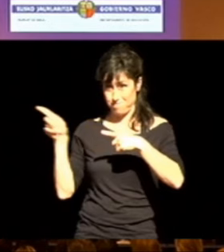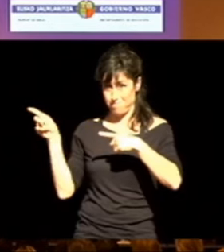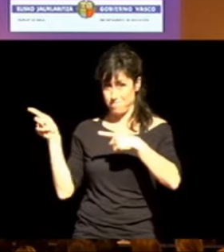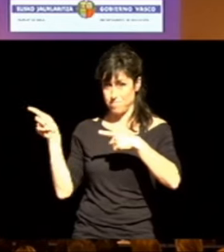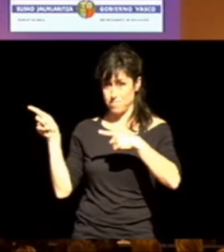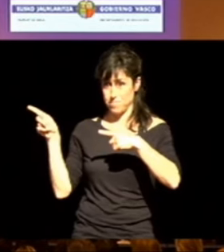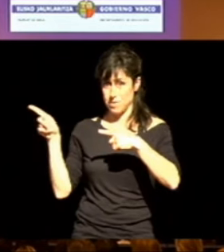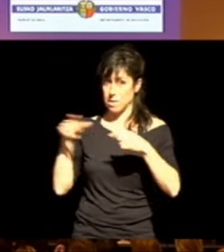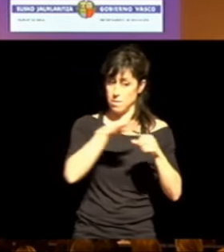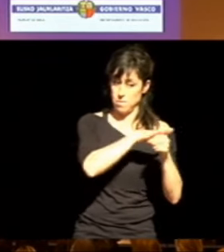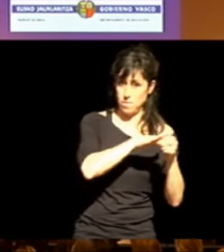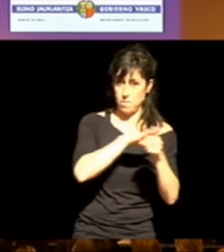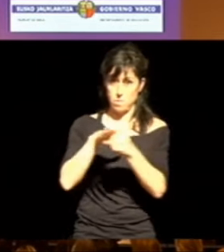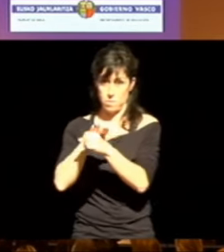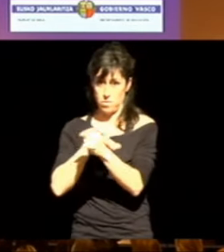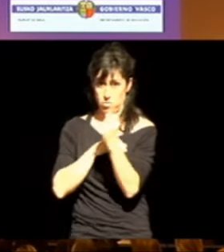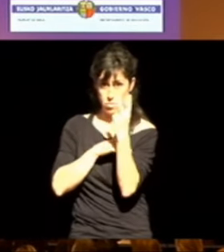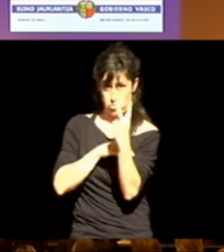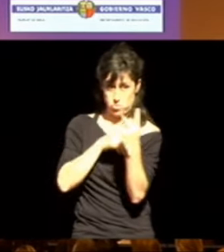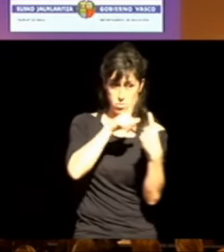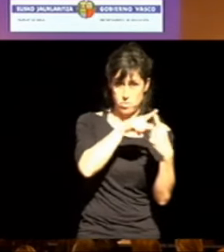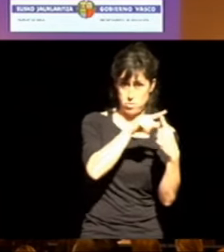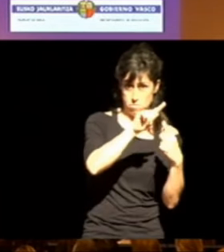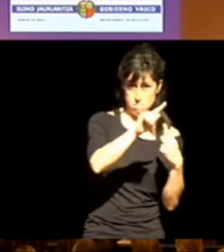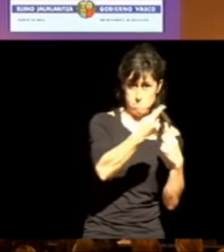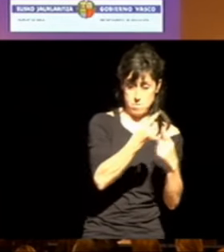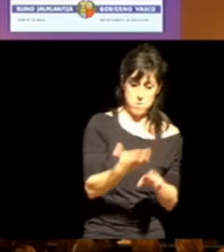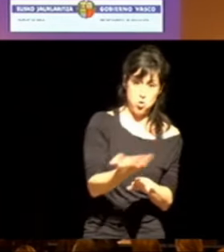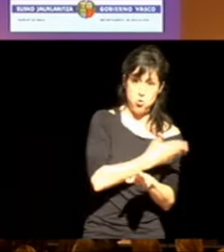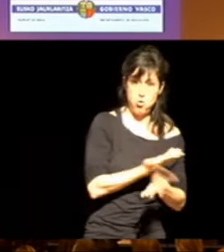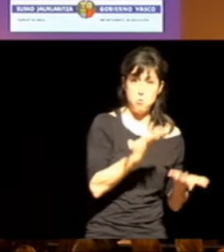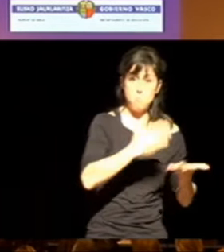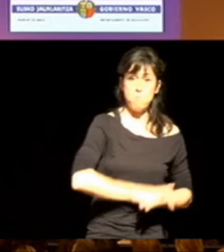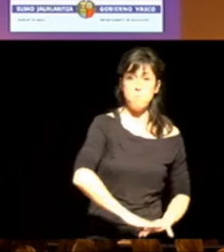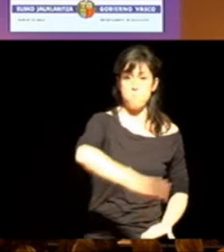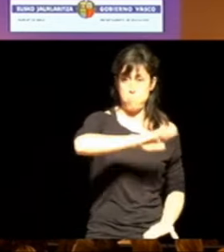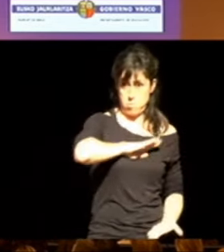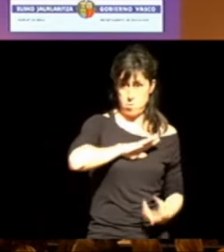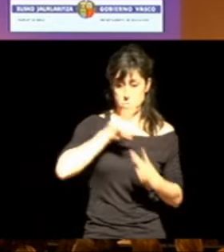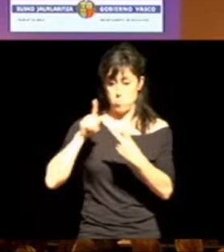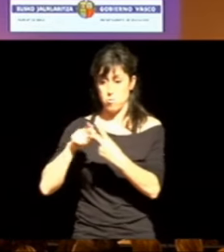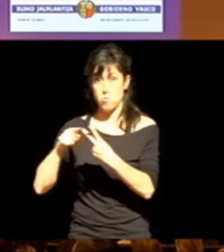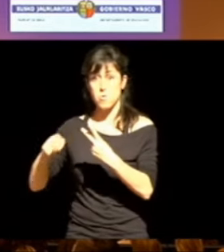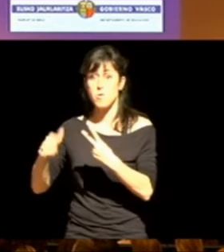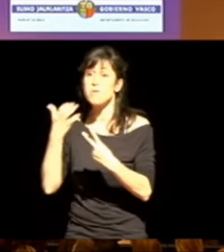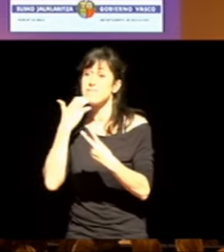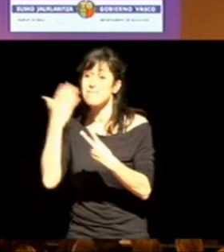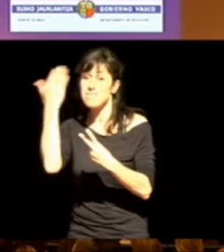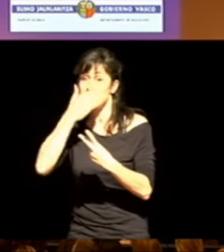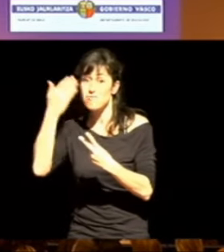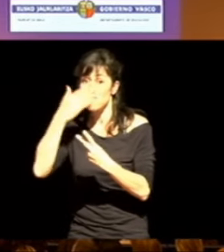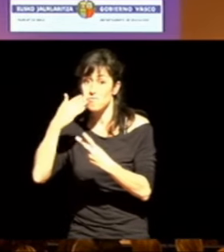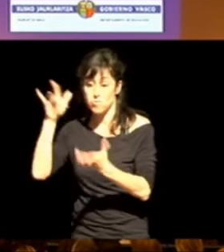bi dimentsio. Lehenengoa, probentzioa, eta bigarrena, eskola protokoloa irekitzen den kasu guztietan